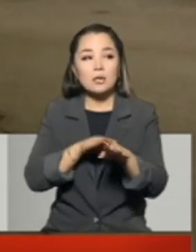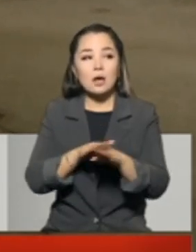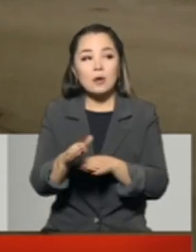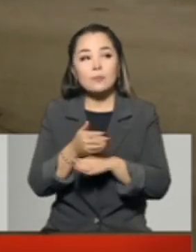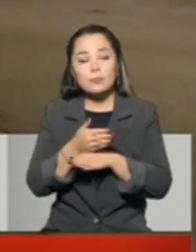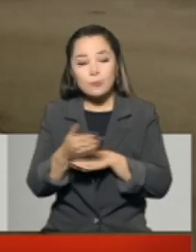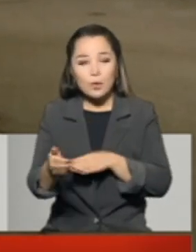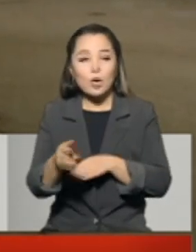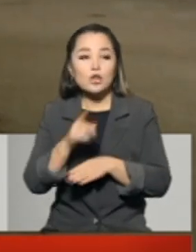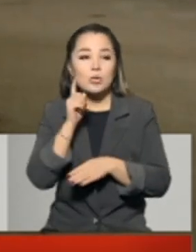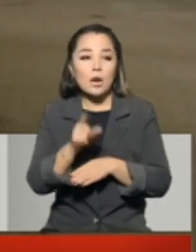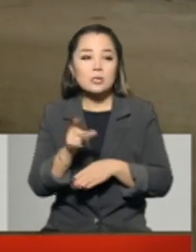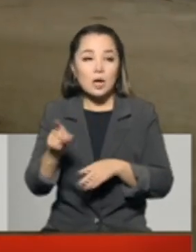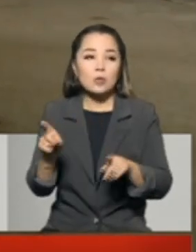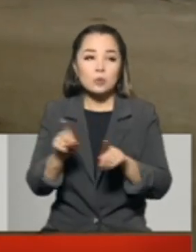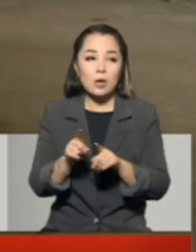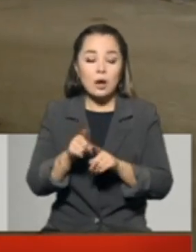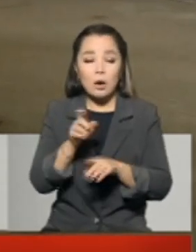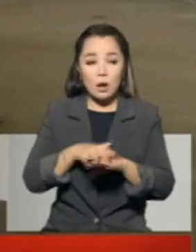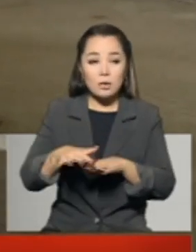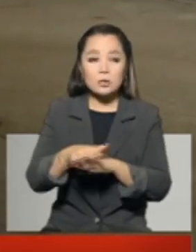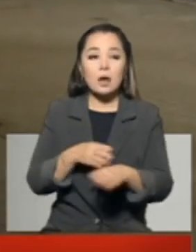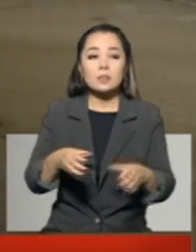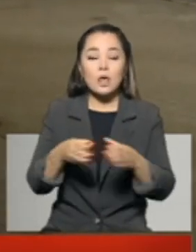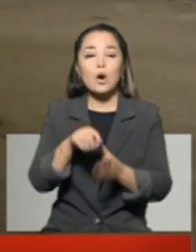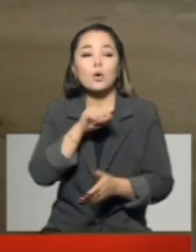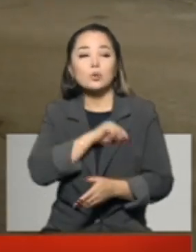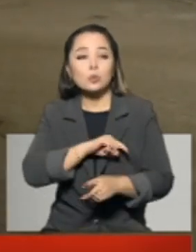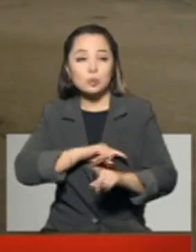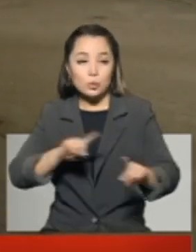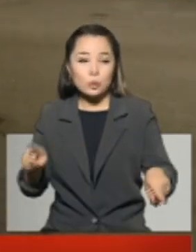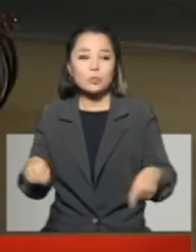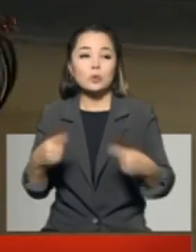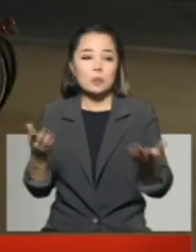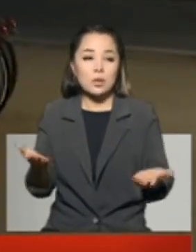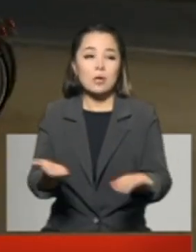және де жастар мен халық арасында рухты көтеруге бағытталған.